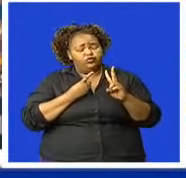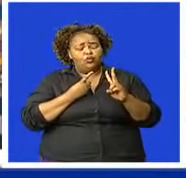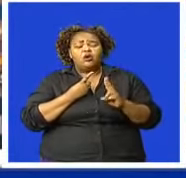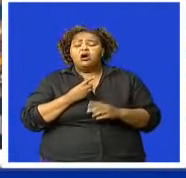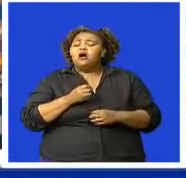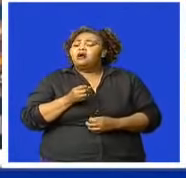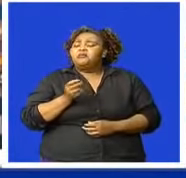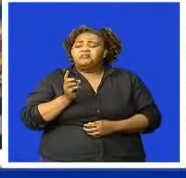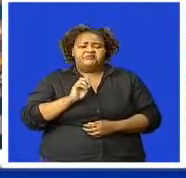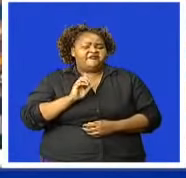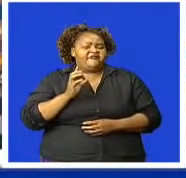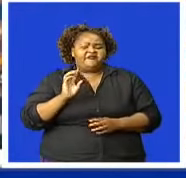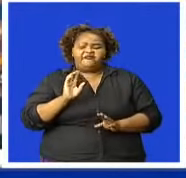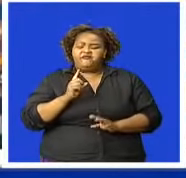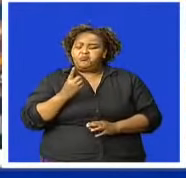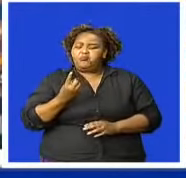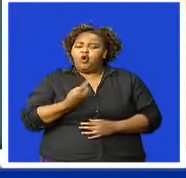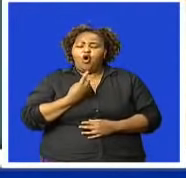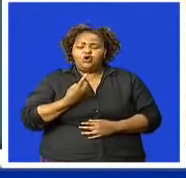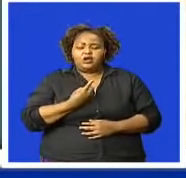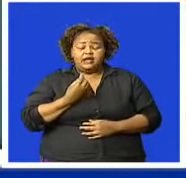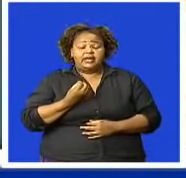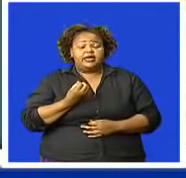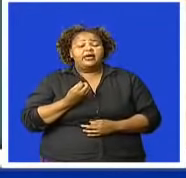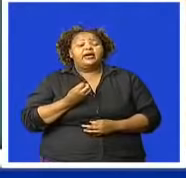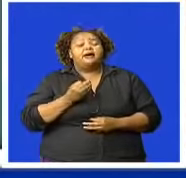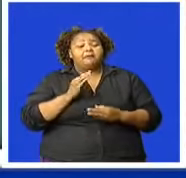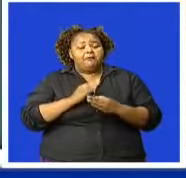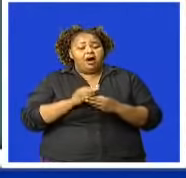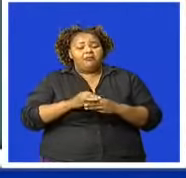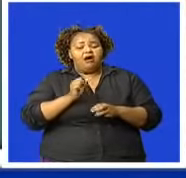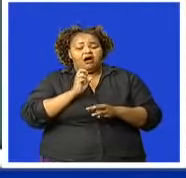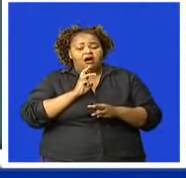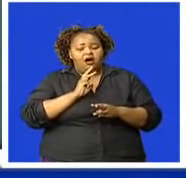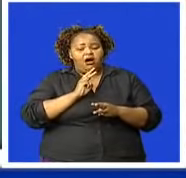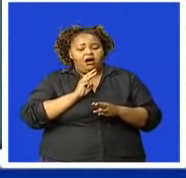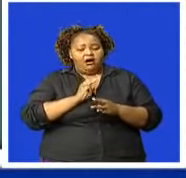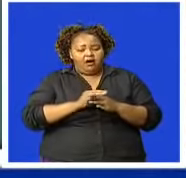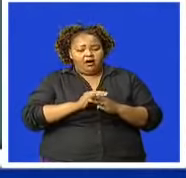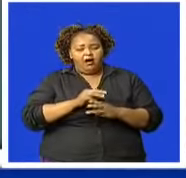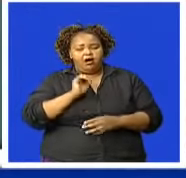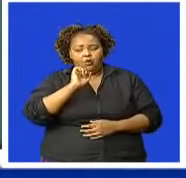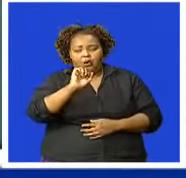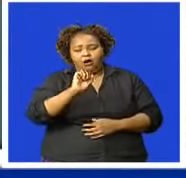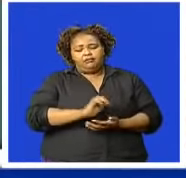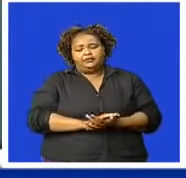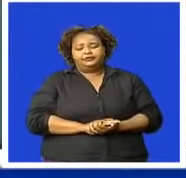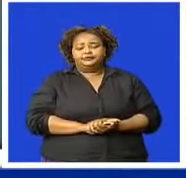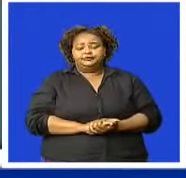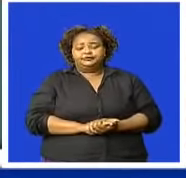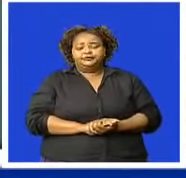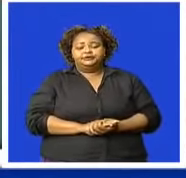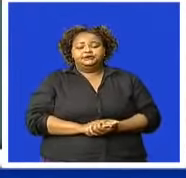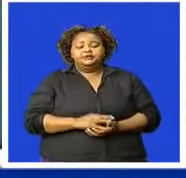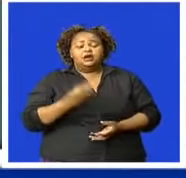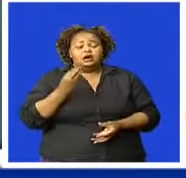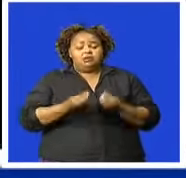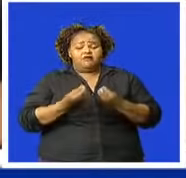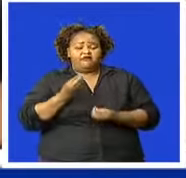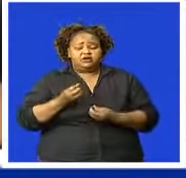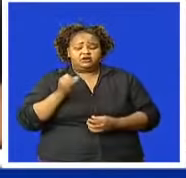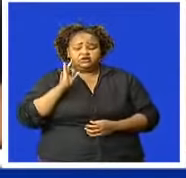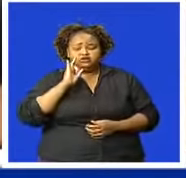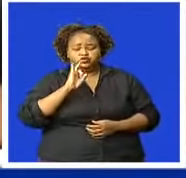emndeni munye Ngelisondo ntsambama abantwana lababili bakadlamini loneminyaka lesithupha